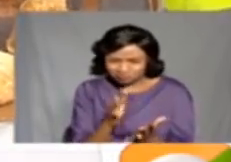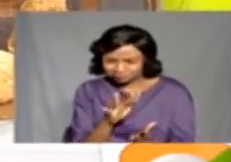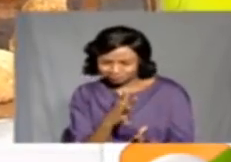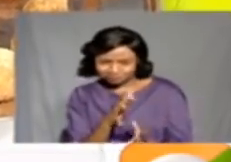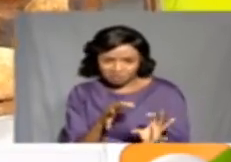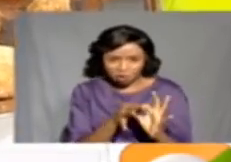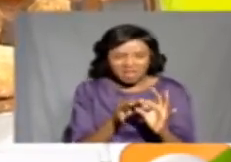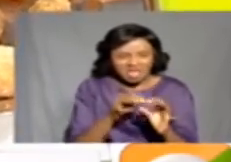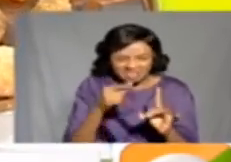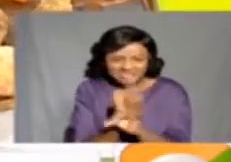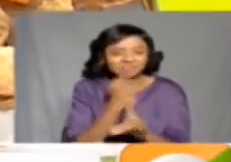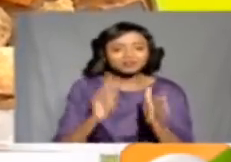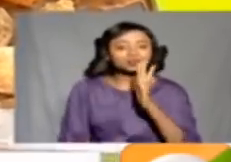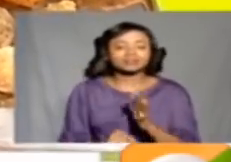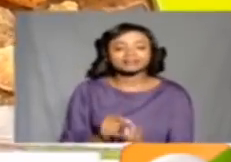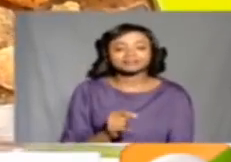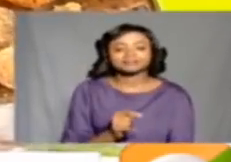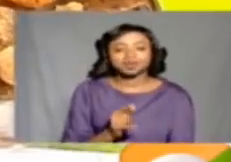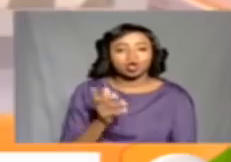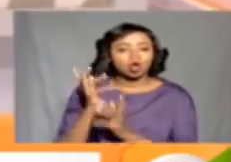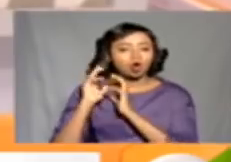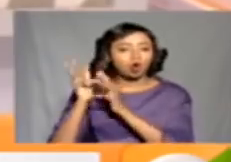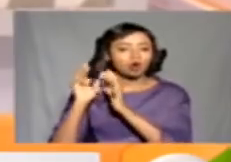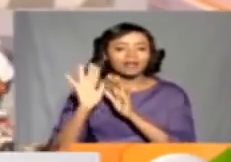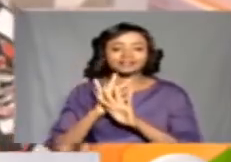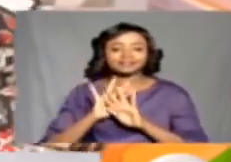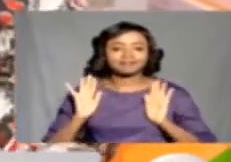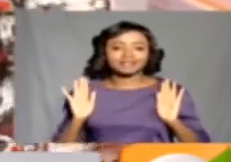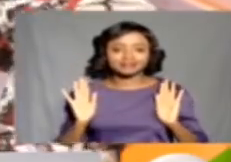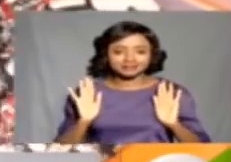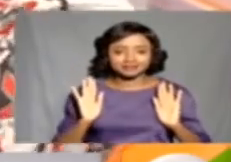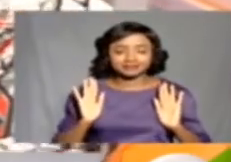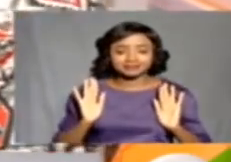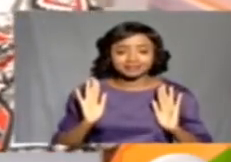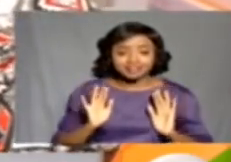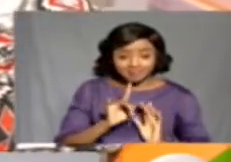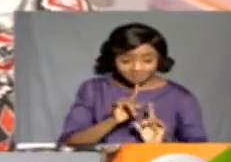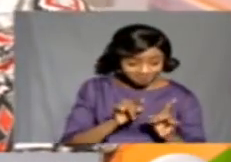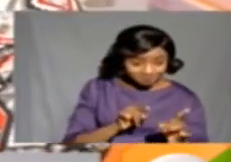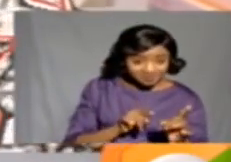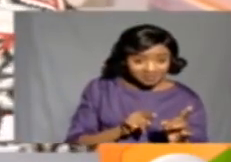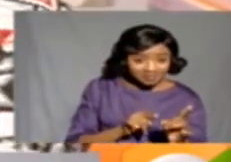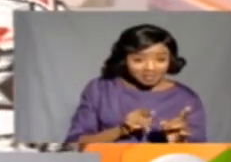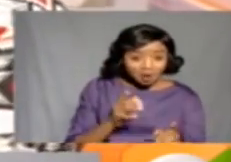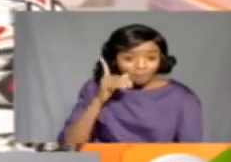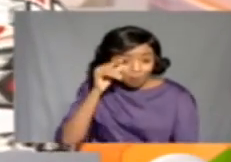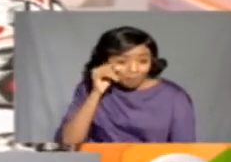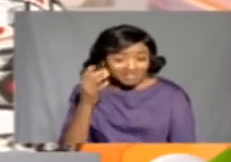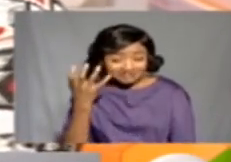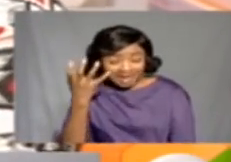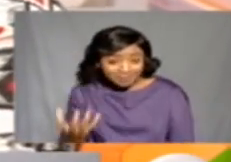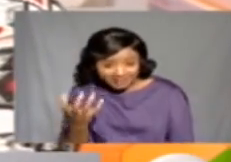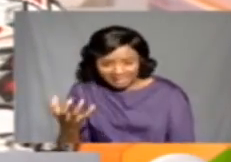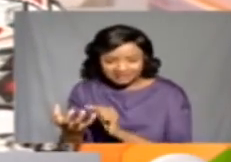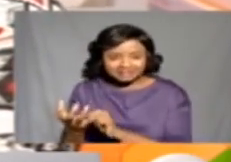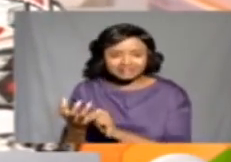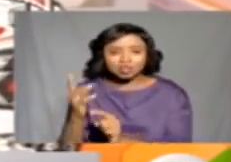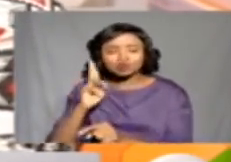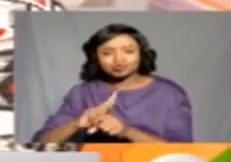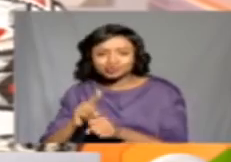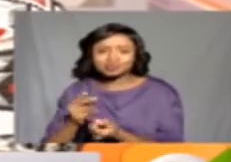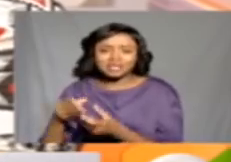Tofauti yake ni nazi. Kama inavyoaminika kwamba mahamri ndio yanayotumia unga,